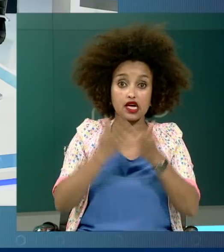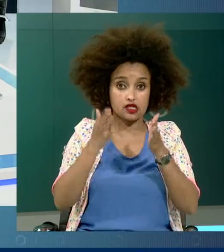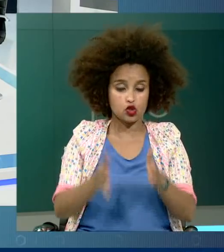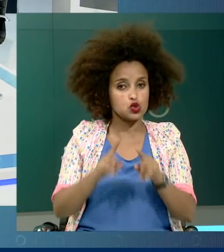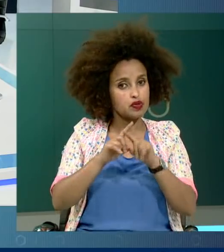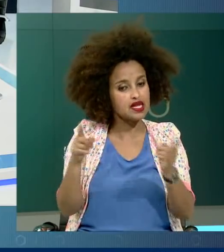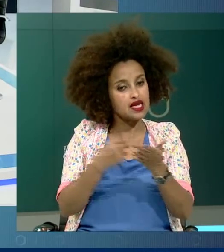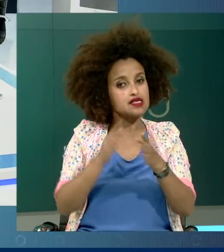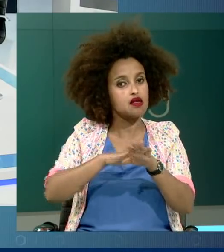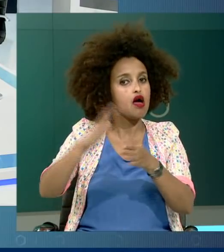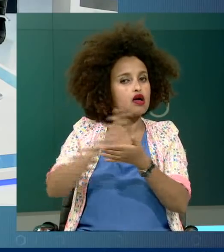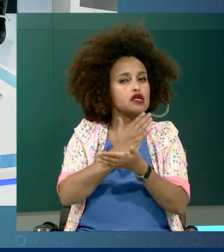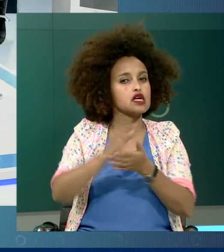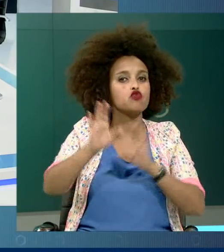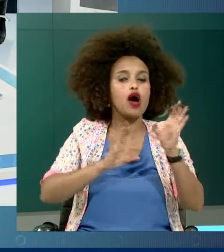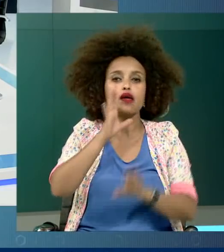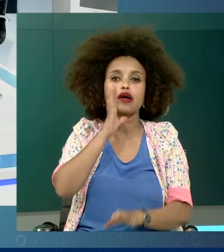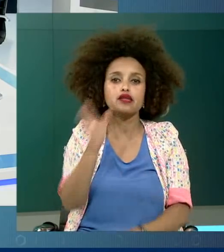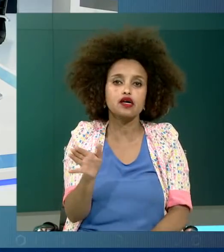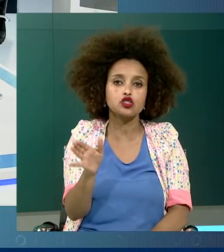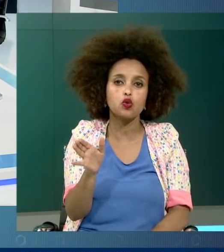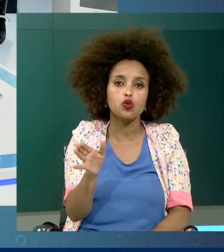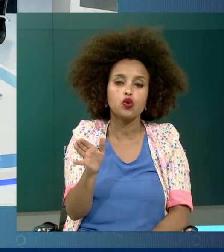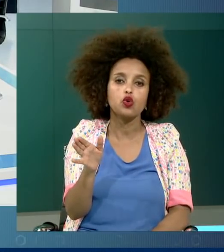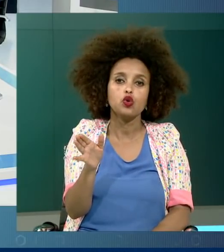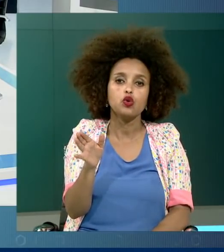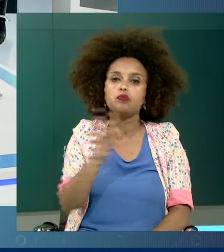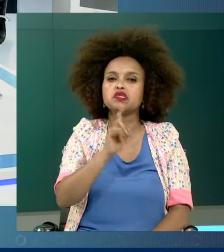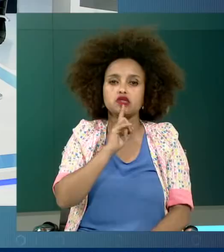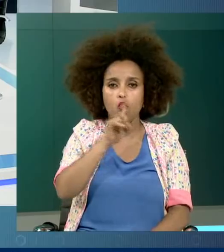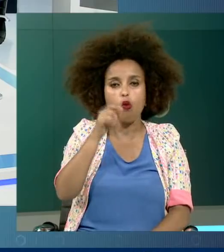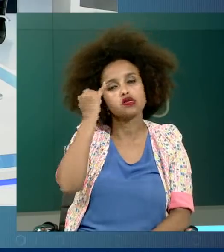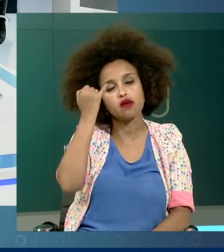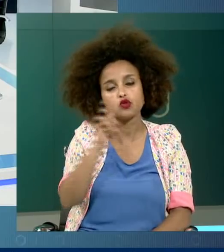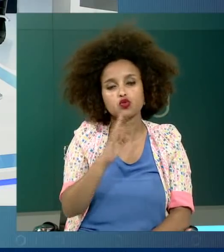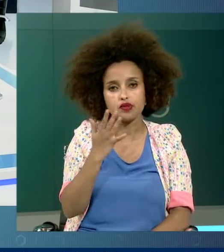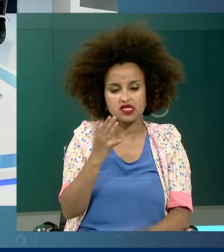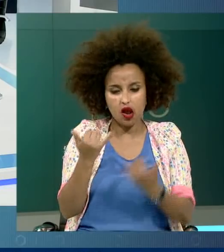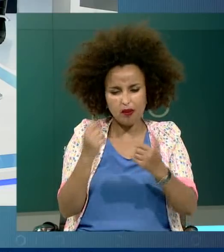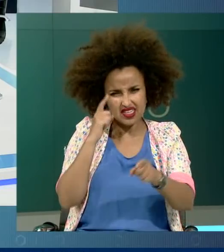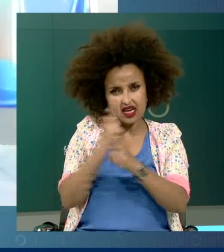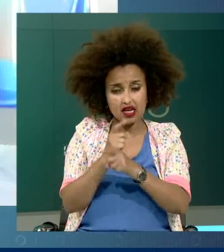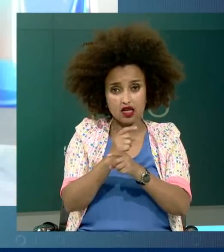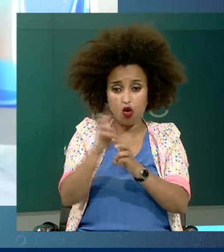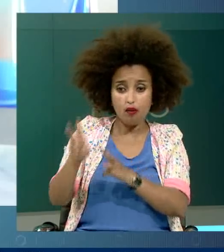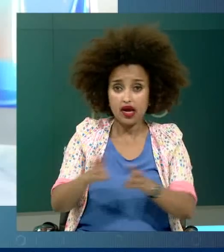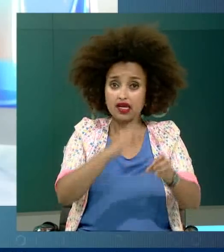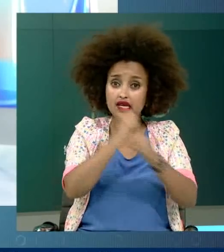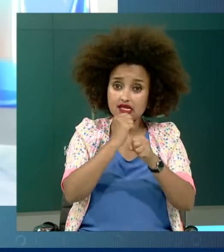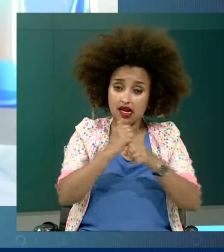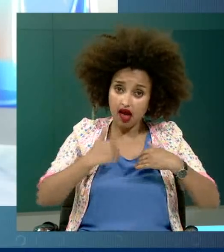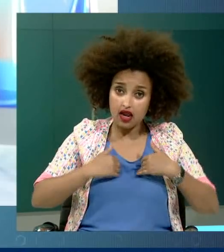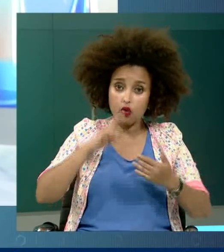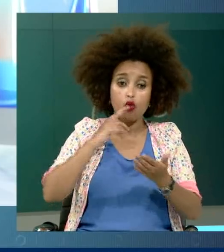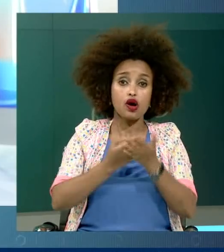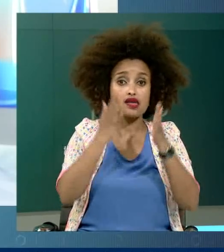ላይ ተሳትፎ አለማድረጋቸው ምንድን ነው እንደንትን የምታነሱት ነገር? እስኪ አሁን በትክክለኛው መንገድ አሁን እየሰራ ያለው ጋዜጠኛ ብቻ በቂ ነው